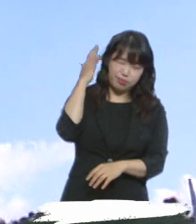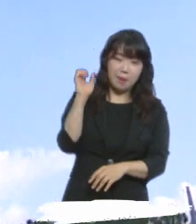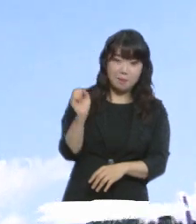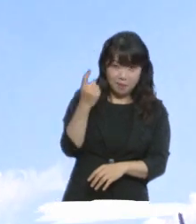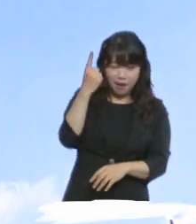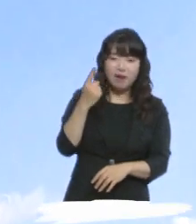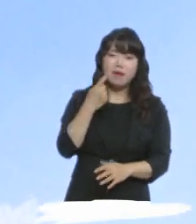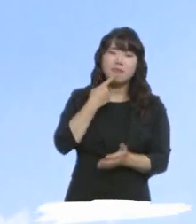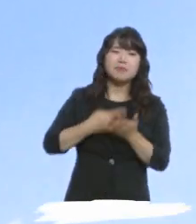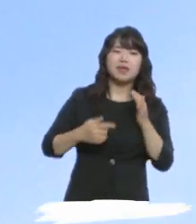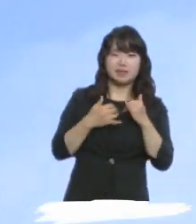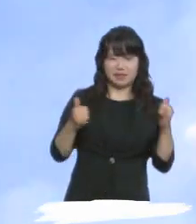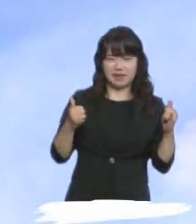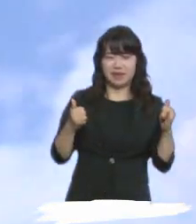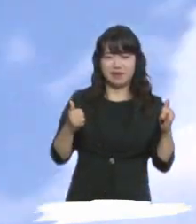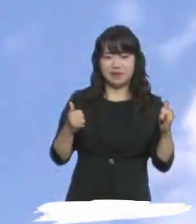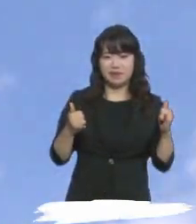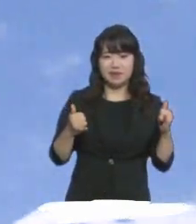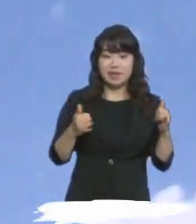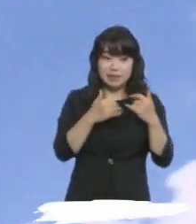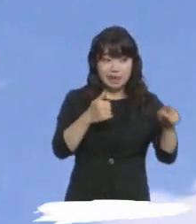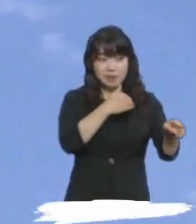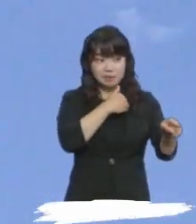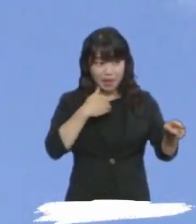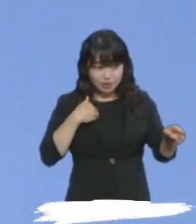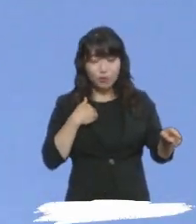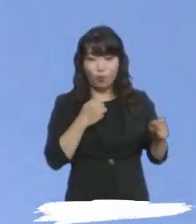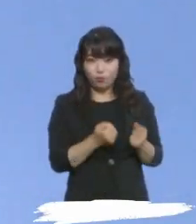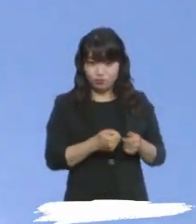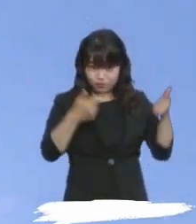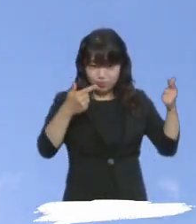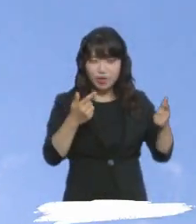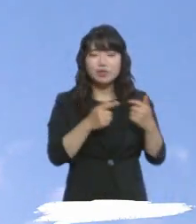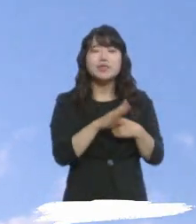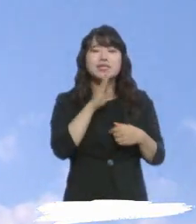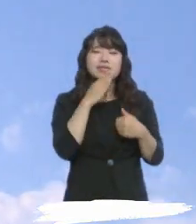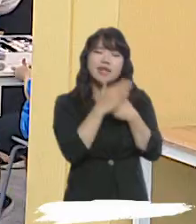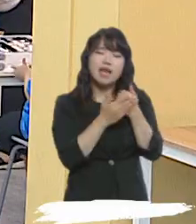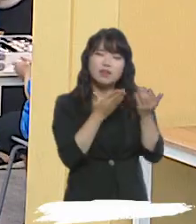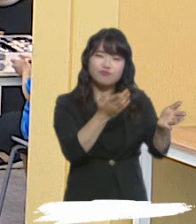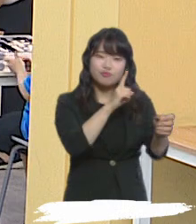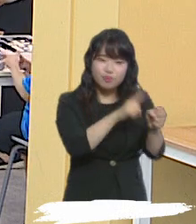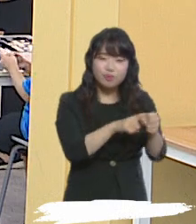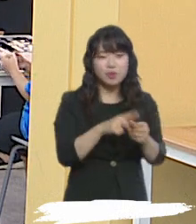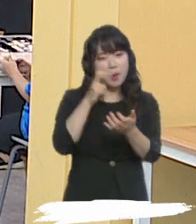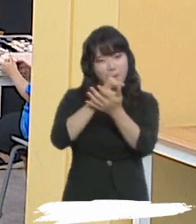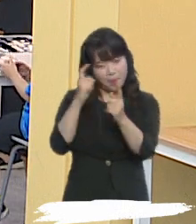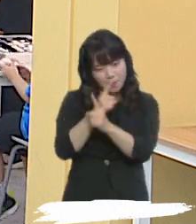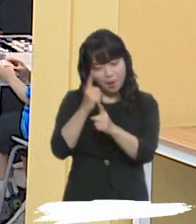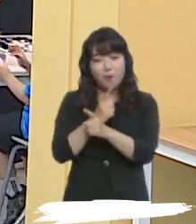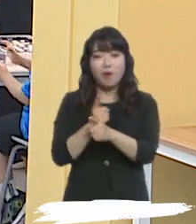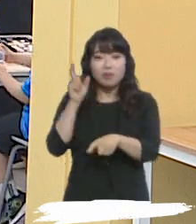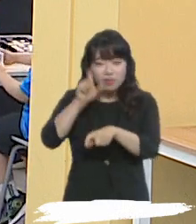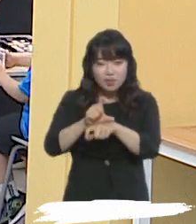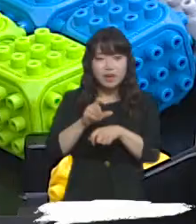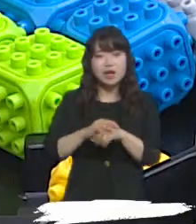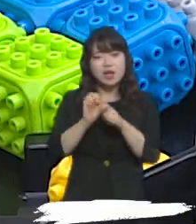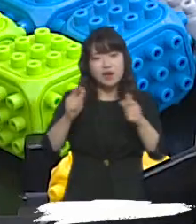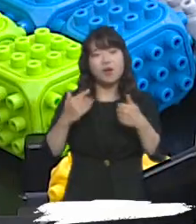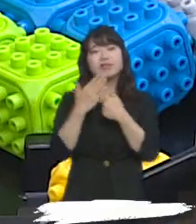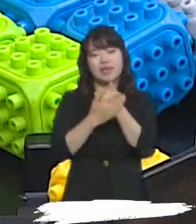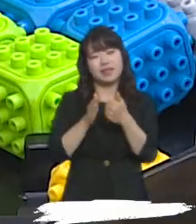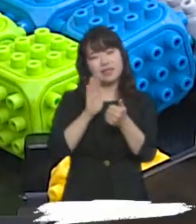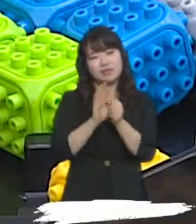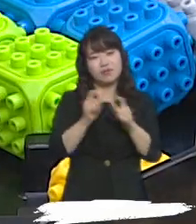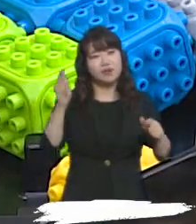있는 피해 주민. 주민 만족도를 높이고 실질적인 혜택이 갈 수 있도록 관련법 개정과 함께 다양한